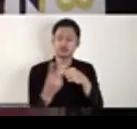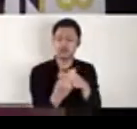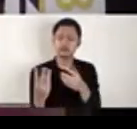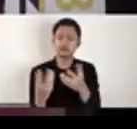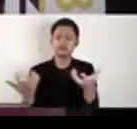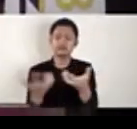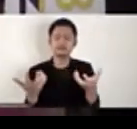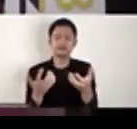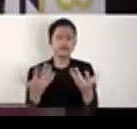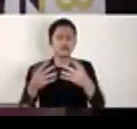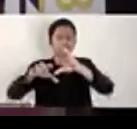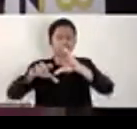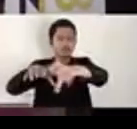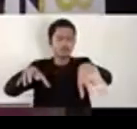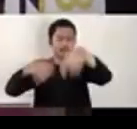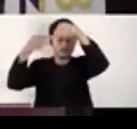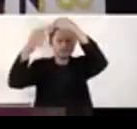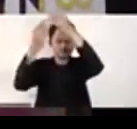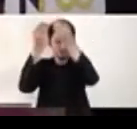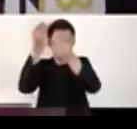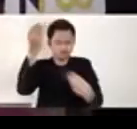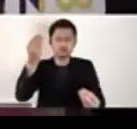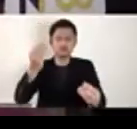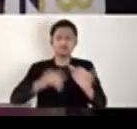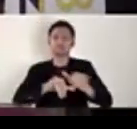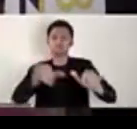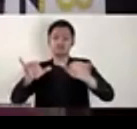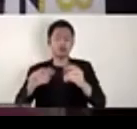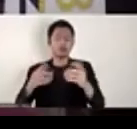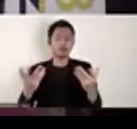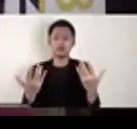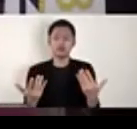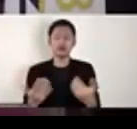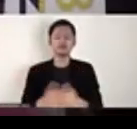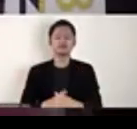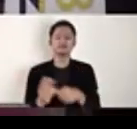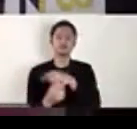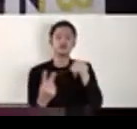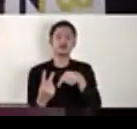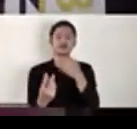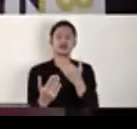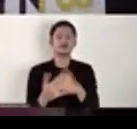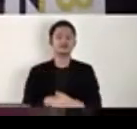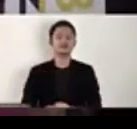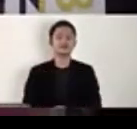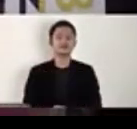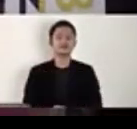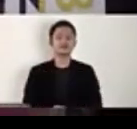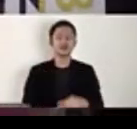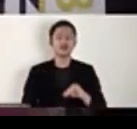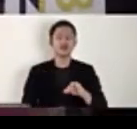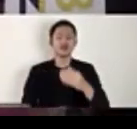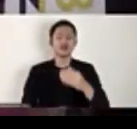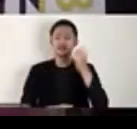di daerah atau enggak itu kedua pertanyaan badani eh Oke terima kasih untuk ibu